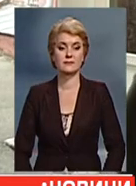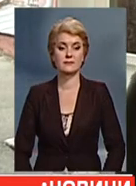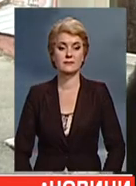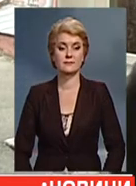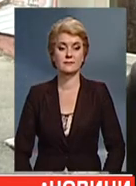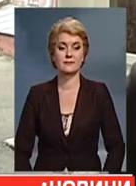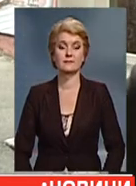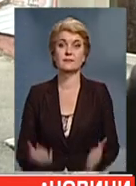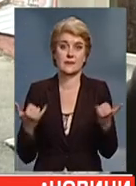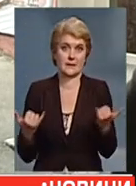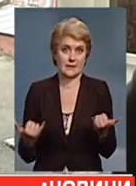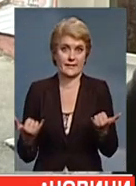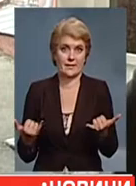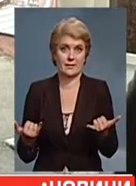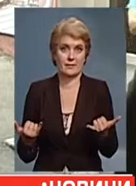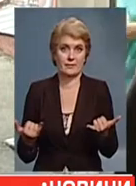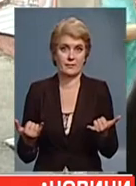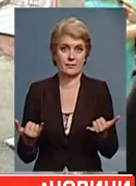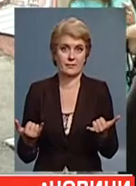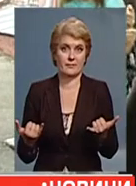І, власне, у ці хвилини